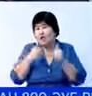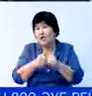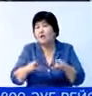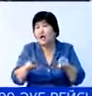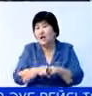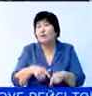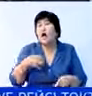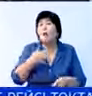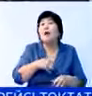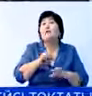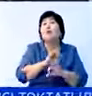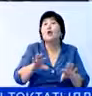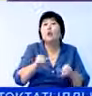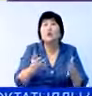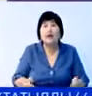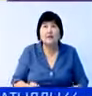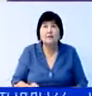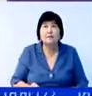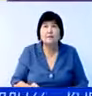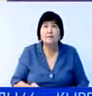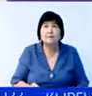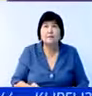әріптестік маңыздылығына тоқталды.